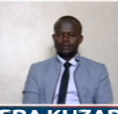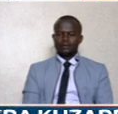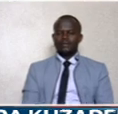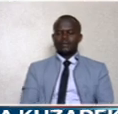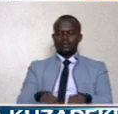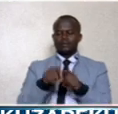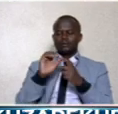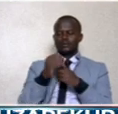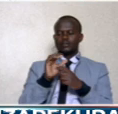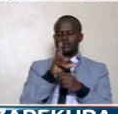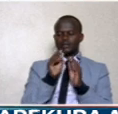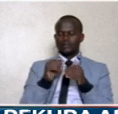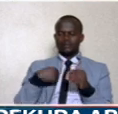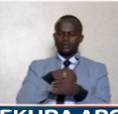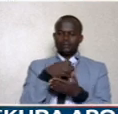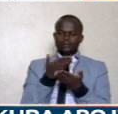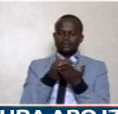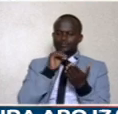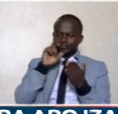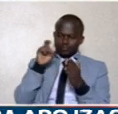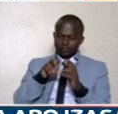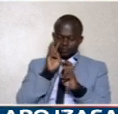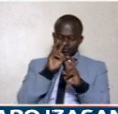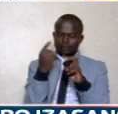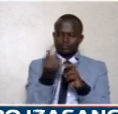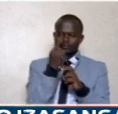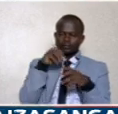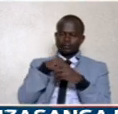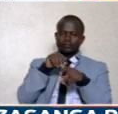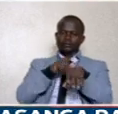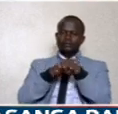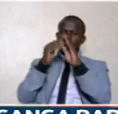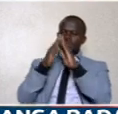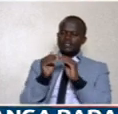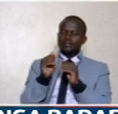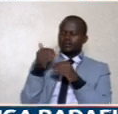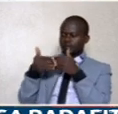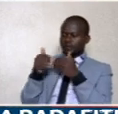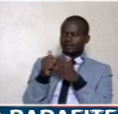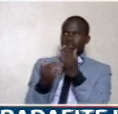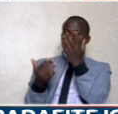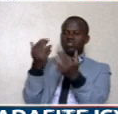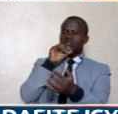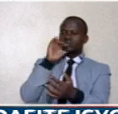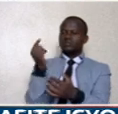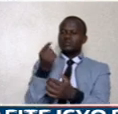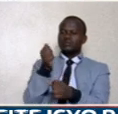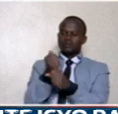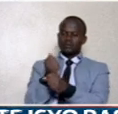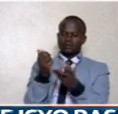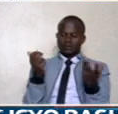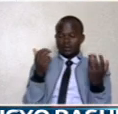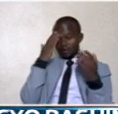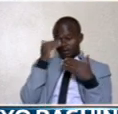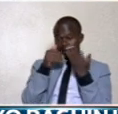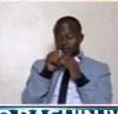Nk'uko umuco wa kinyafurika ubidusaba, ntugomba kurebera gusa mu gihe inzu y'umuturanyi wawe irimo kugurumana ngo ntugire icyo ukora,